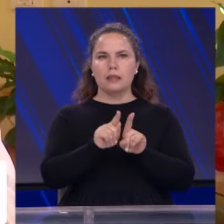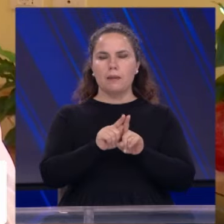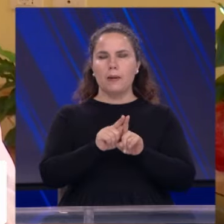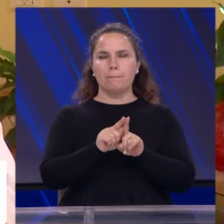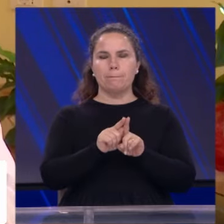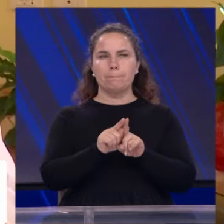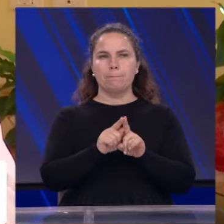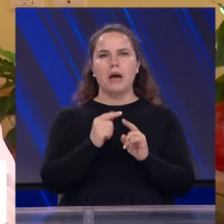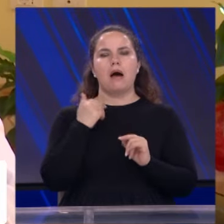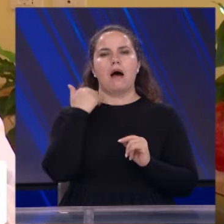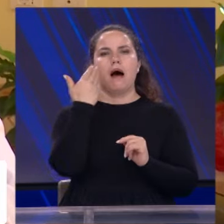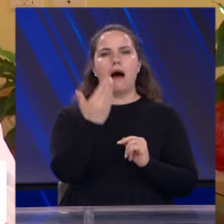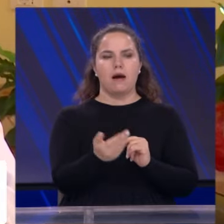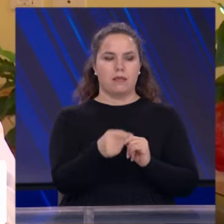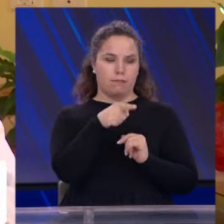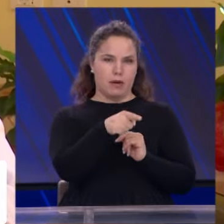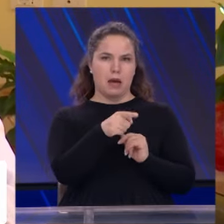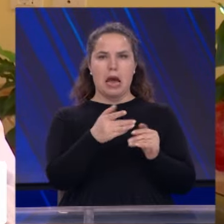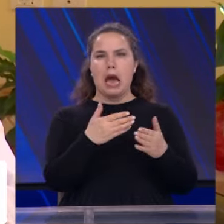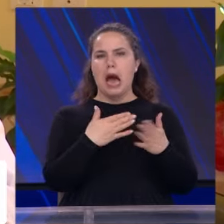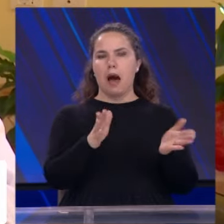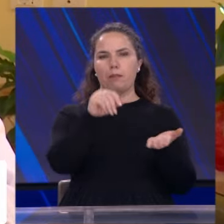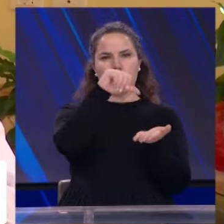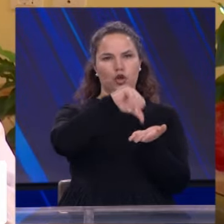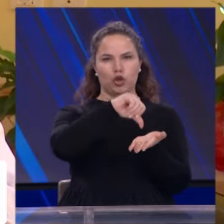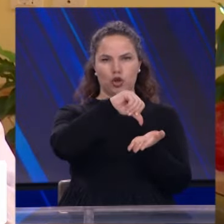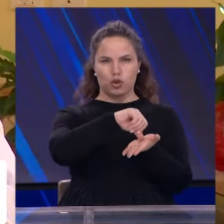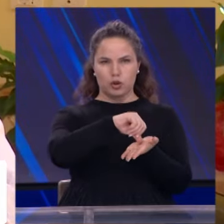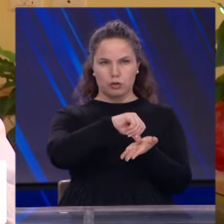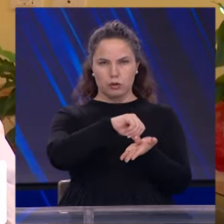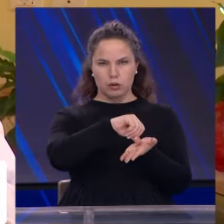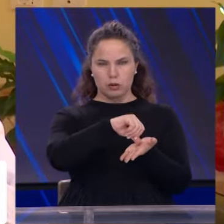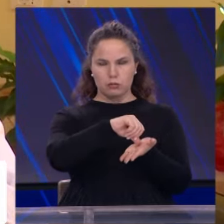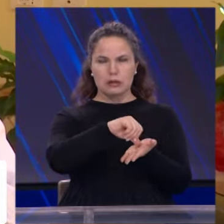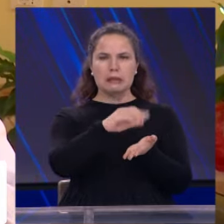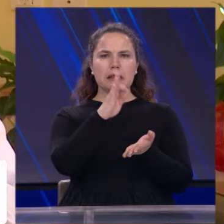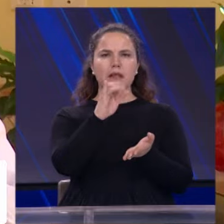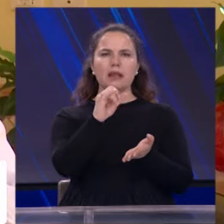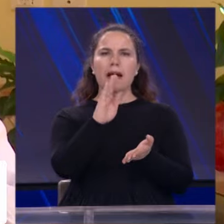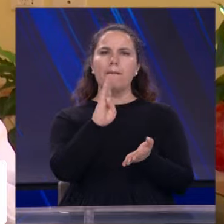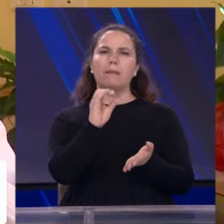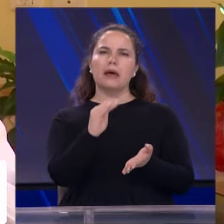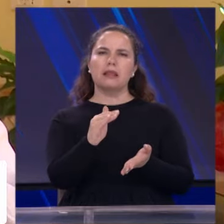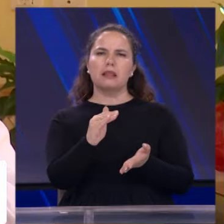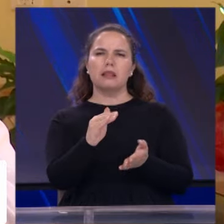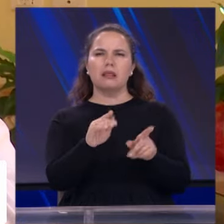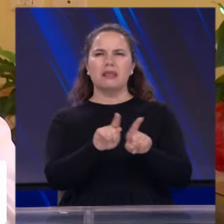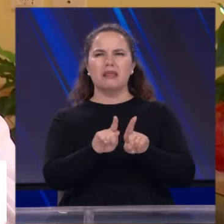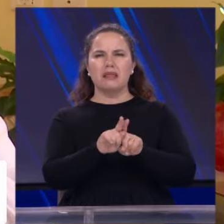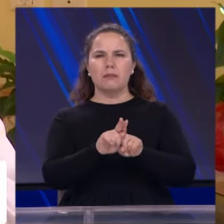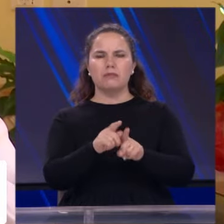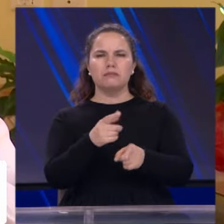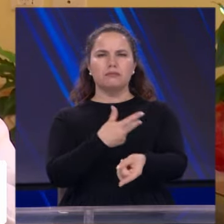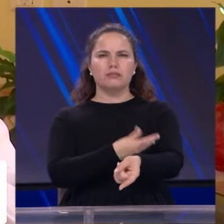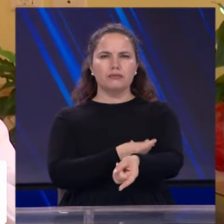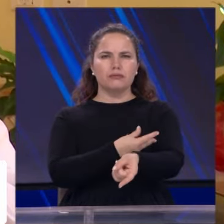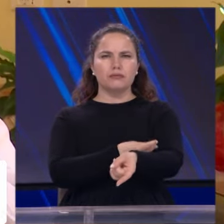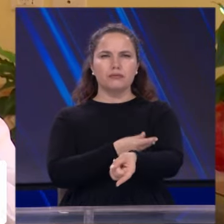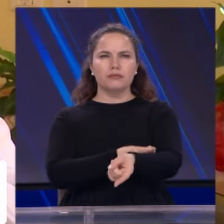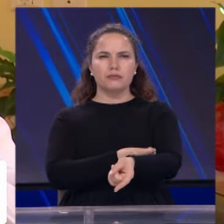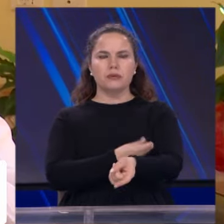Është ngritja e një qendre ekselence të këmbës diabetike, për të cilën neve po diskutojmë